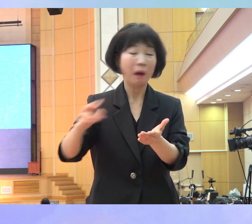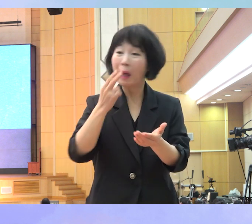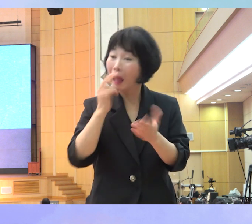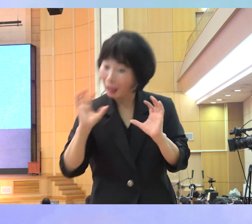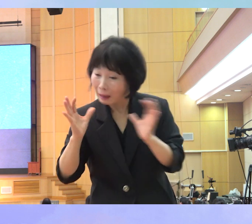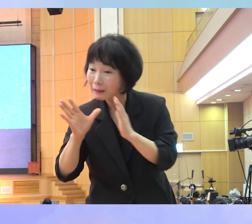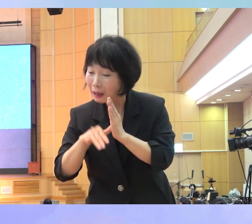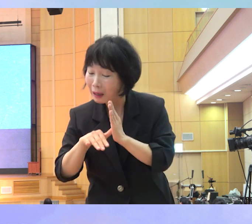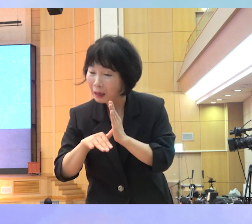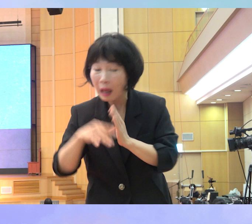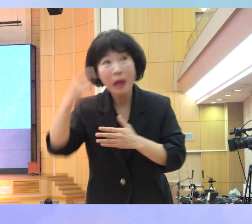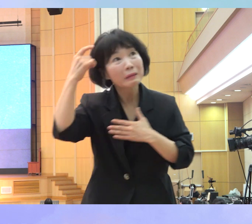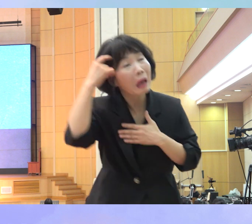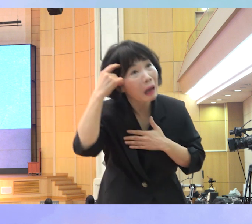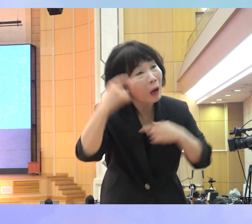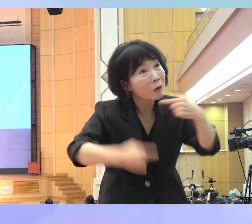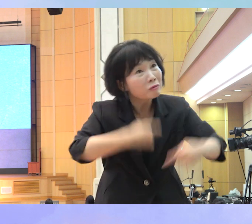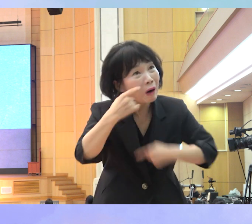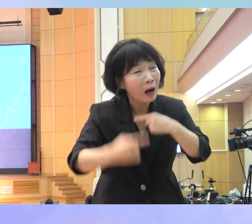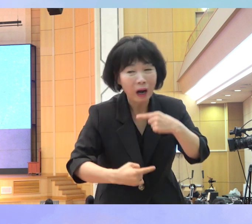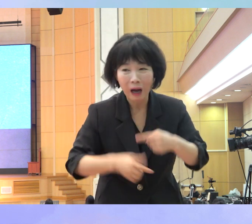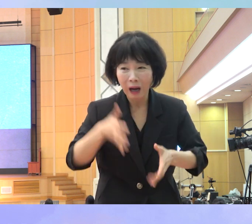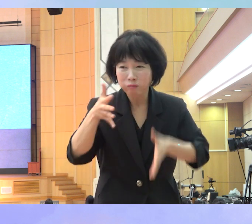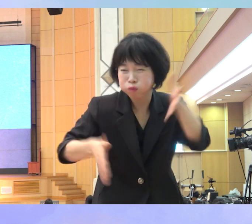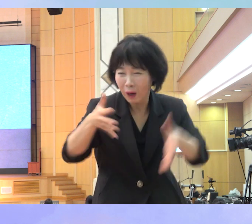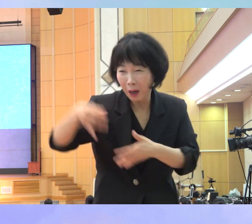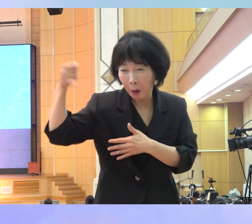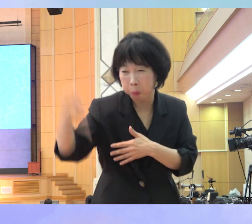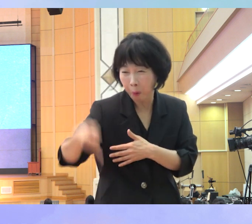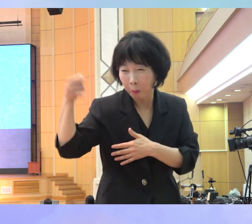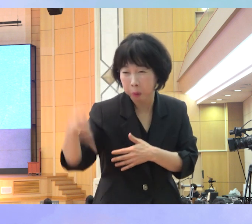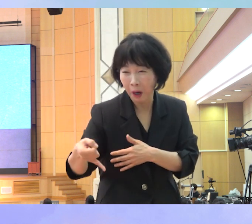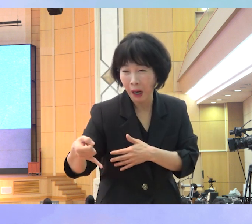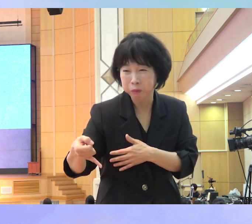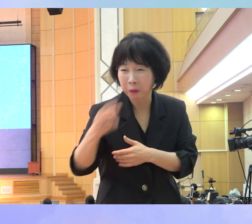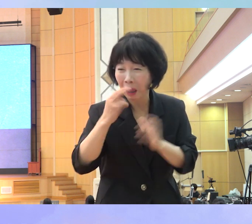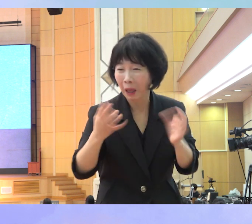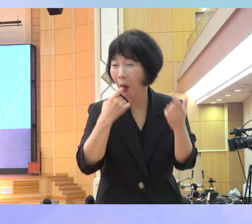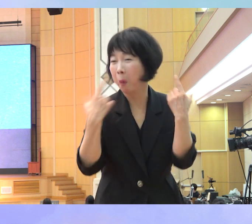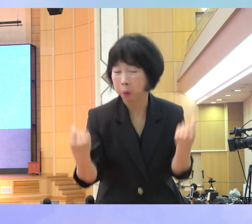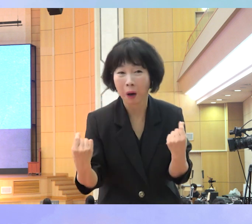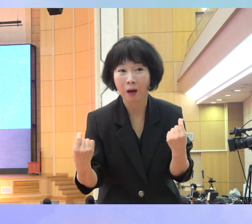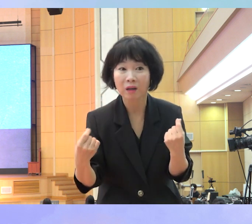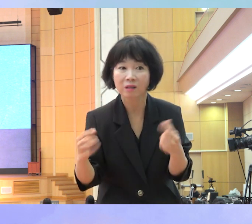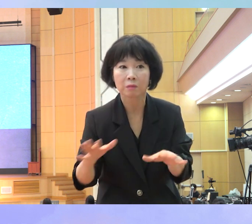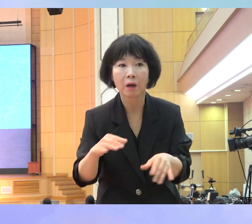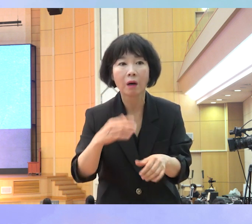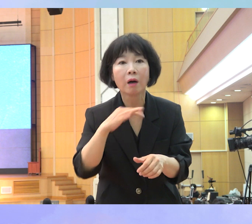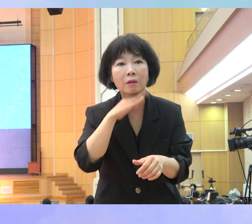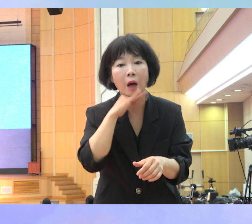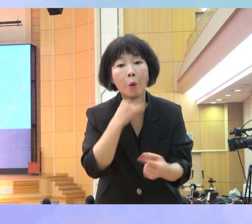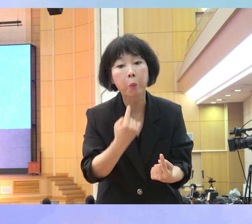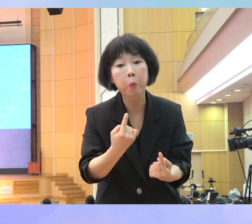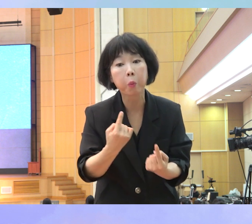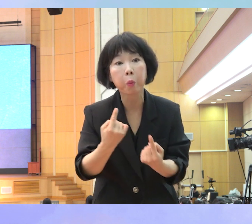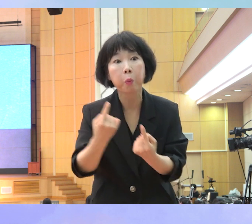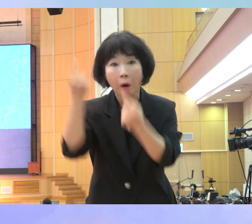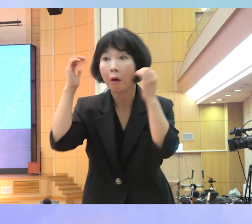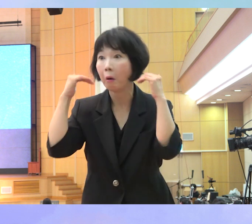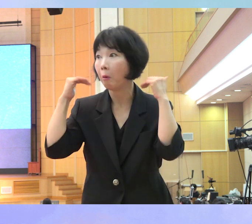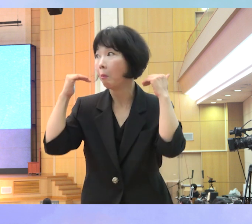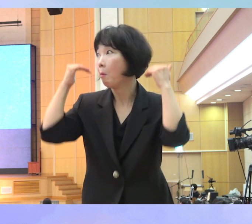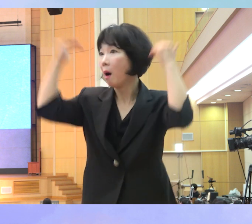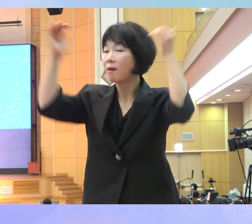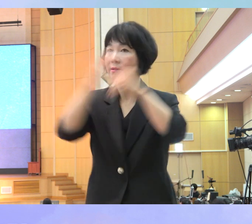게, 이런 게 어린아이와 같다. 그럴 수 있다. 그런데 이제는 나이가 들었고 장성을